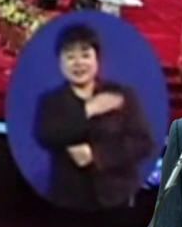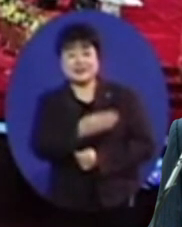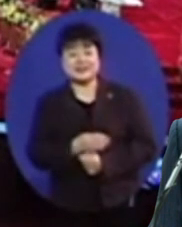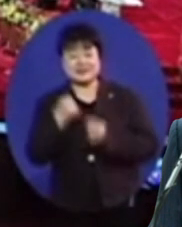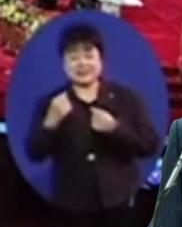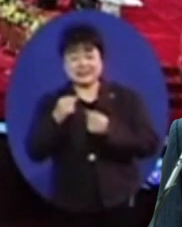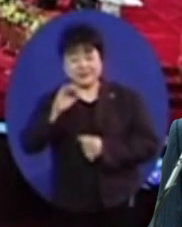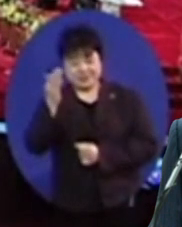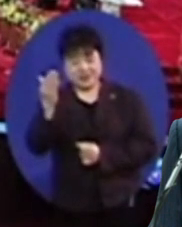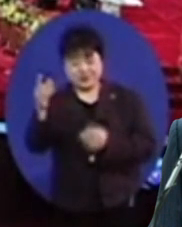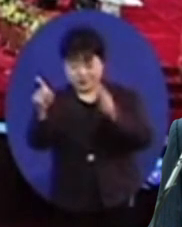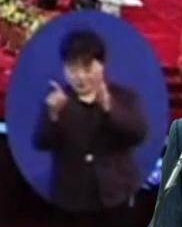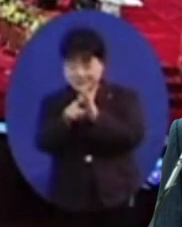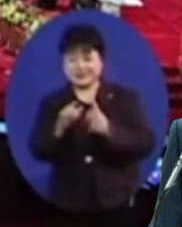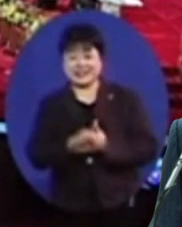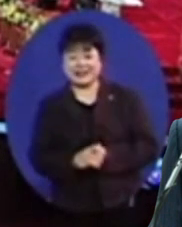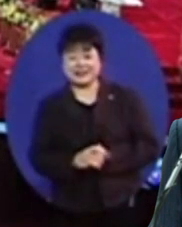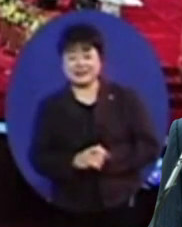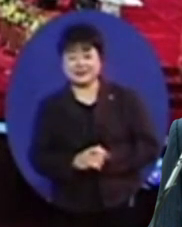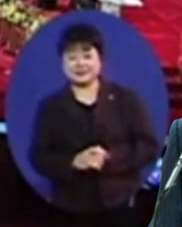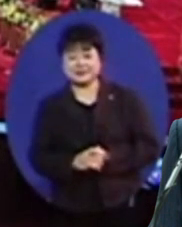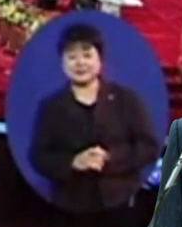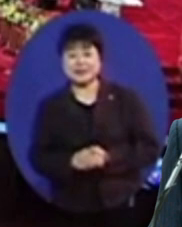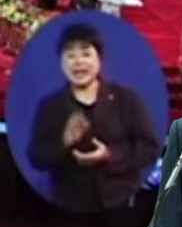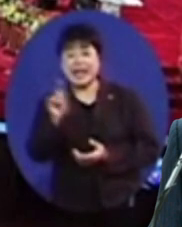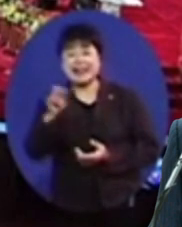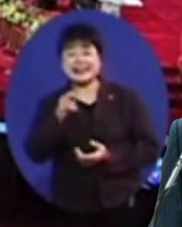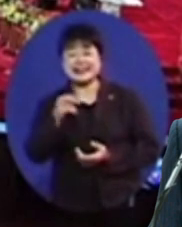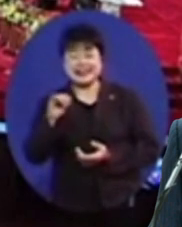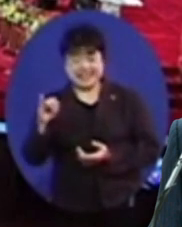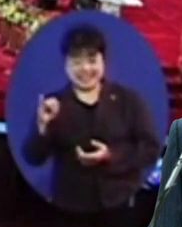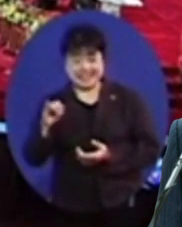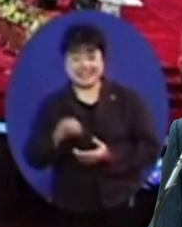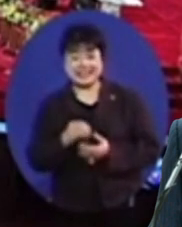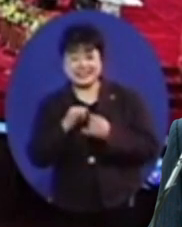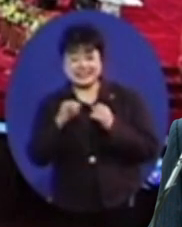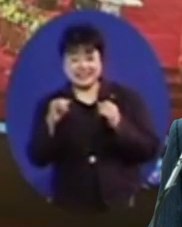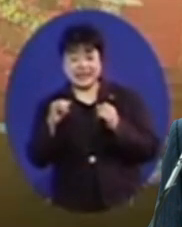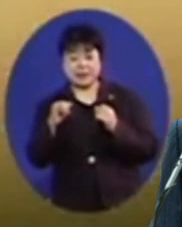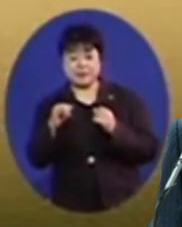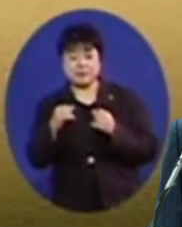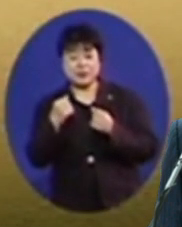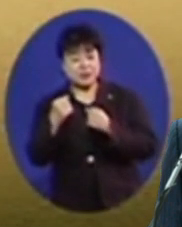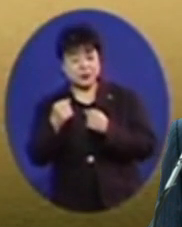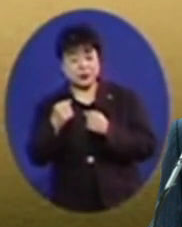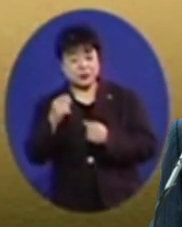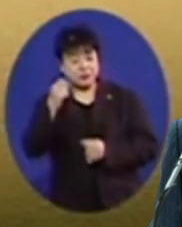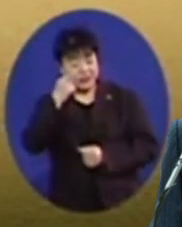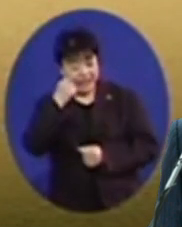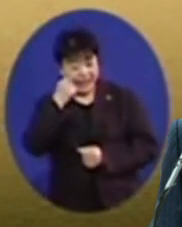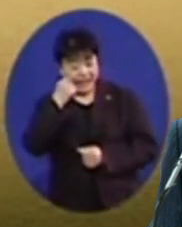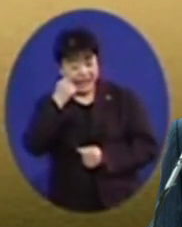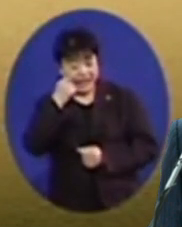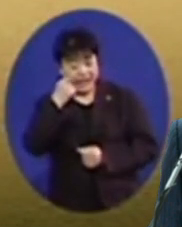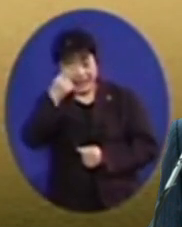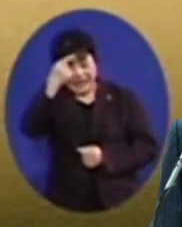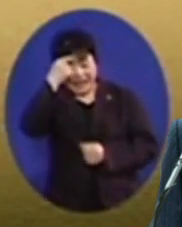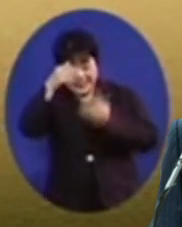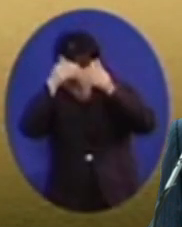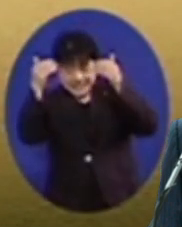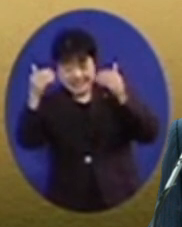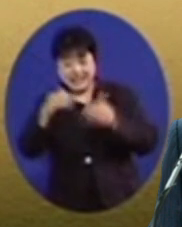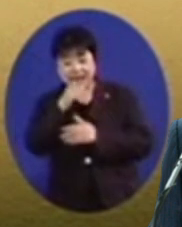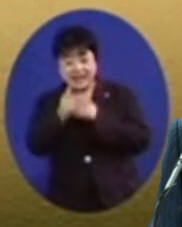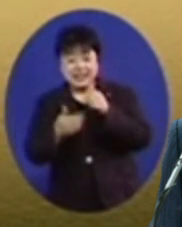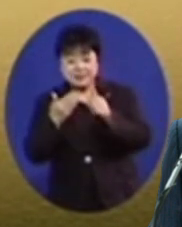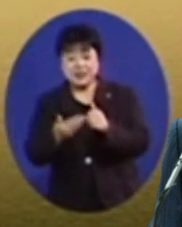사람이 되는 것입니다. 마하트마 간디도 인간 자신만으로는 아무것도 아니다. 그러나 자신을